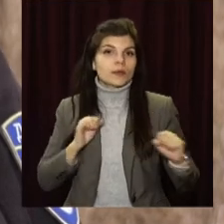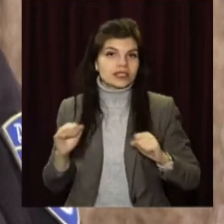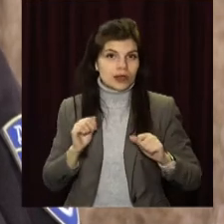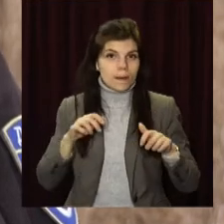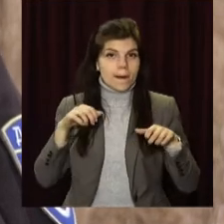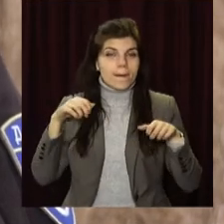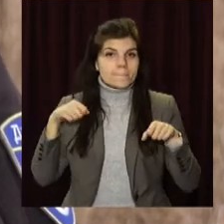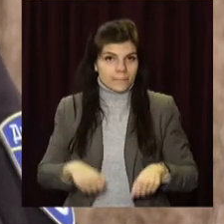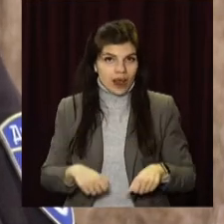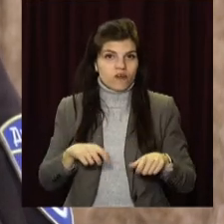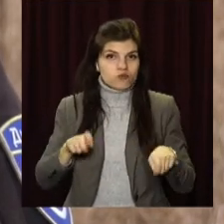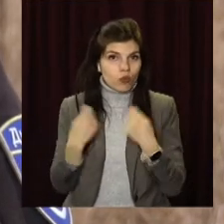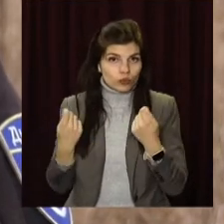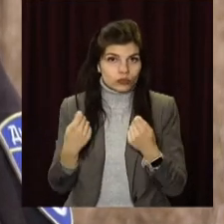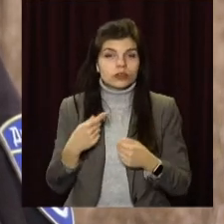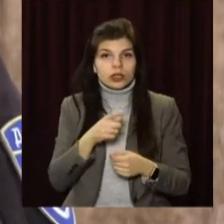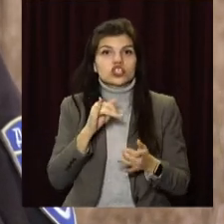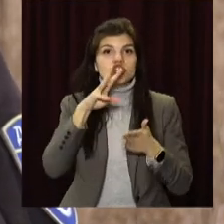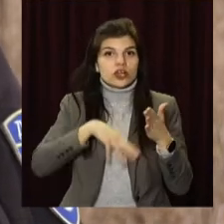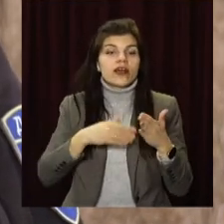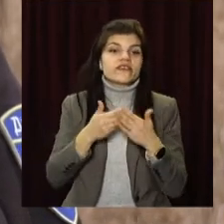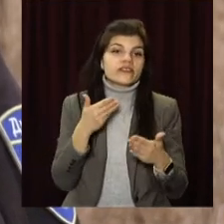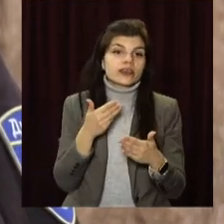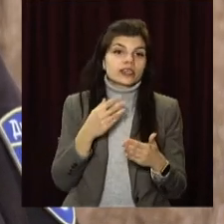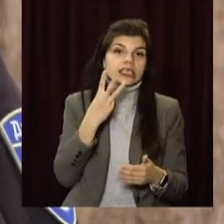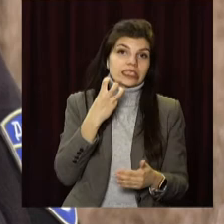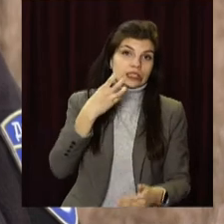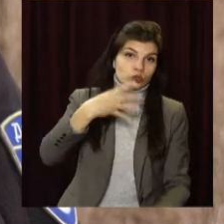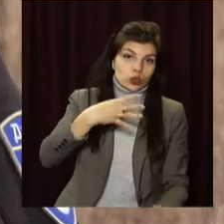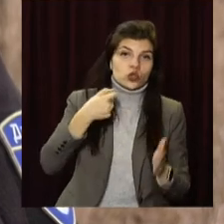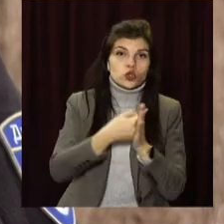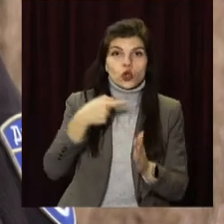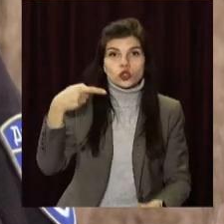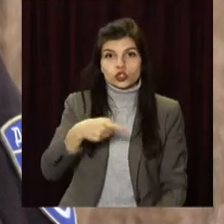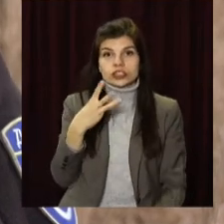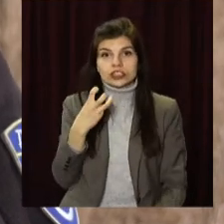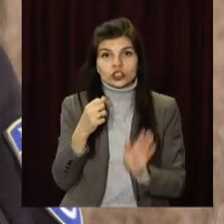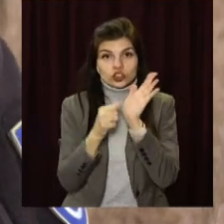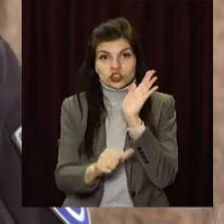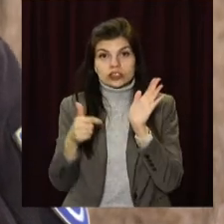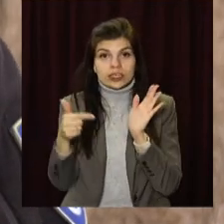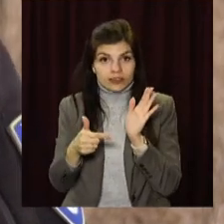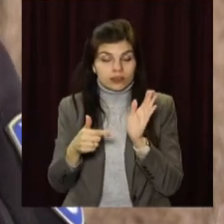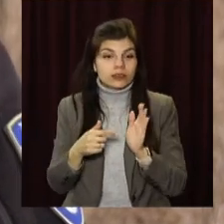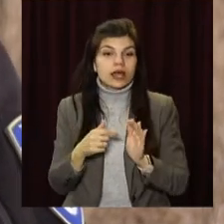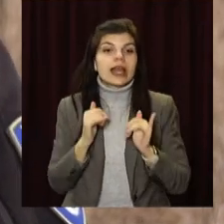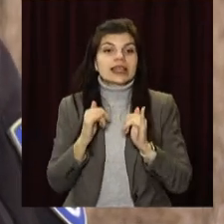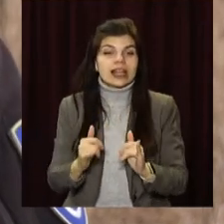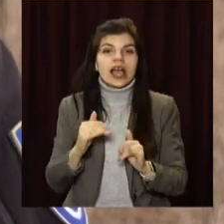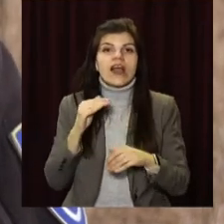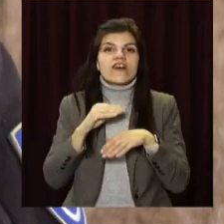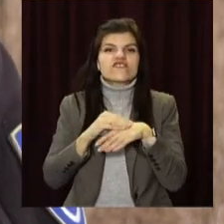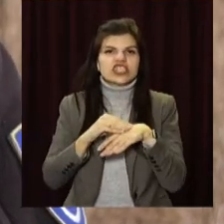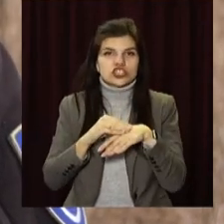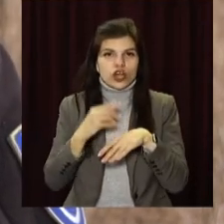адміністративне правопорушення та передбачає штраф від 340 до 1360 гривень для фізичних